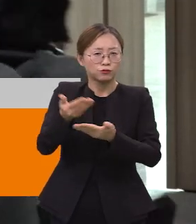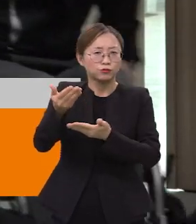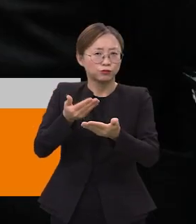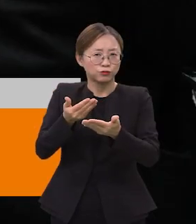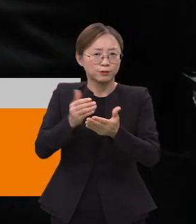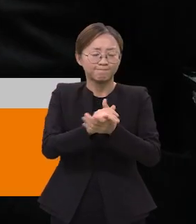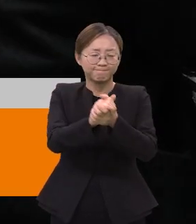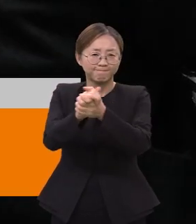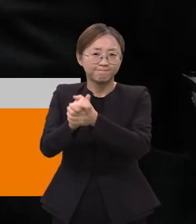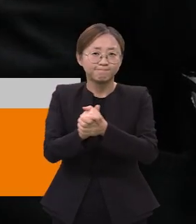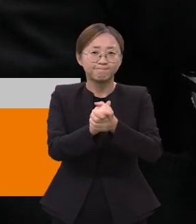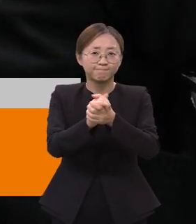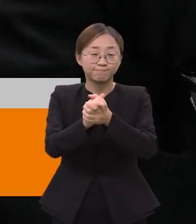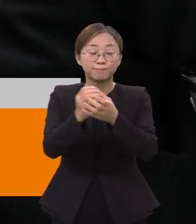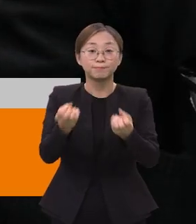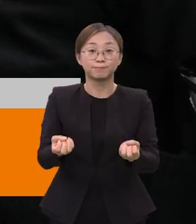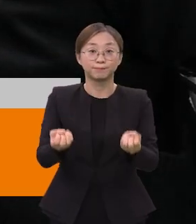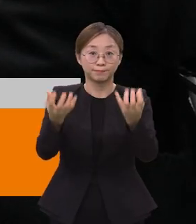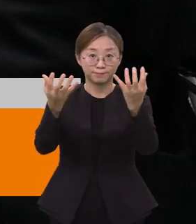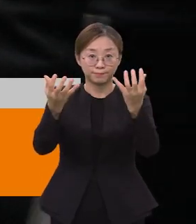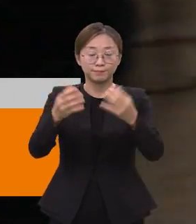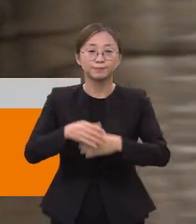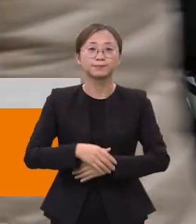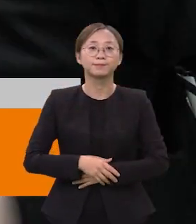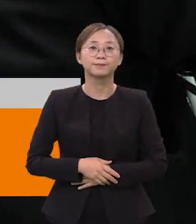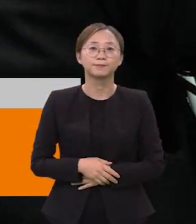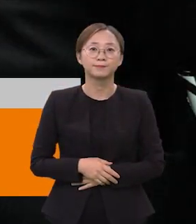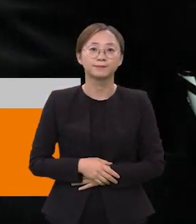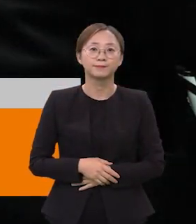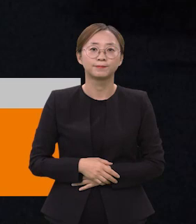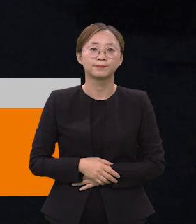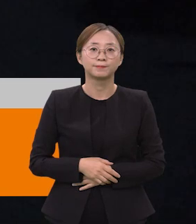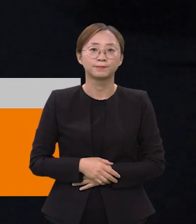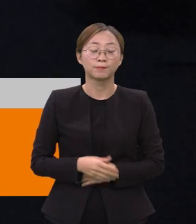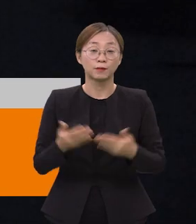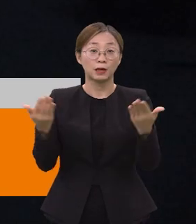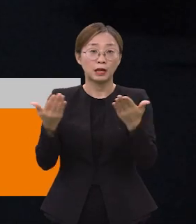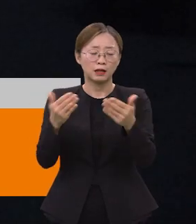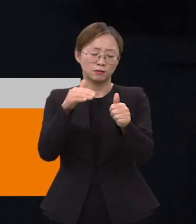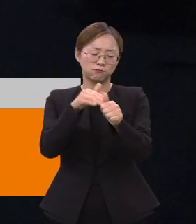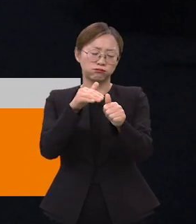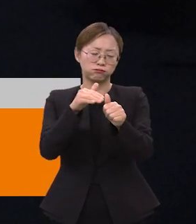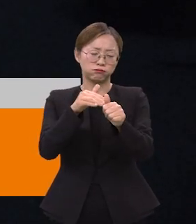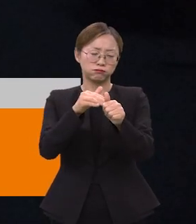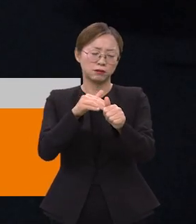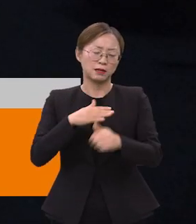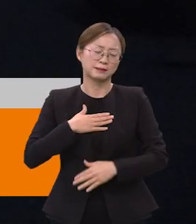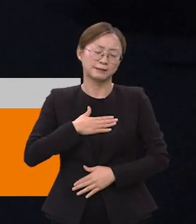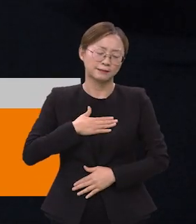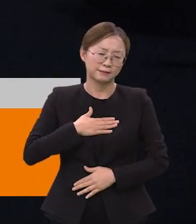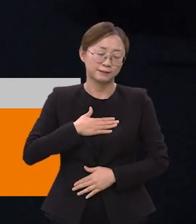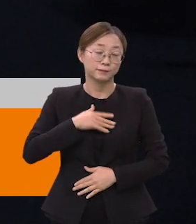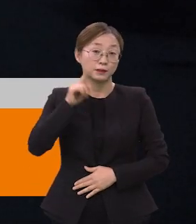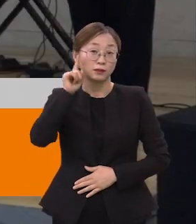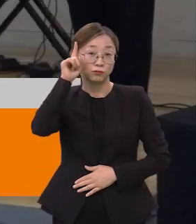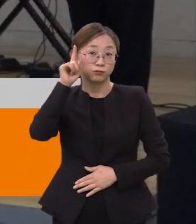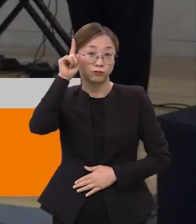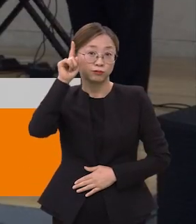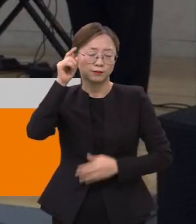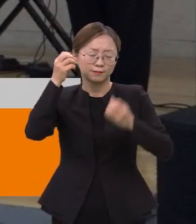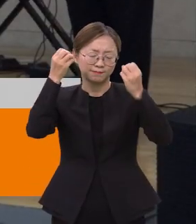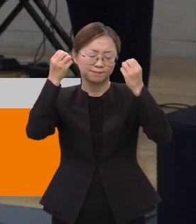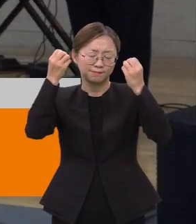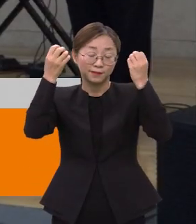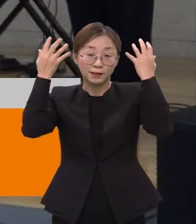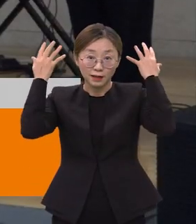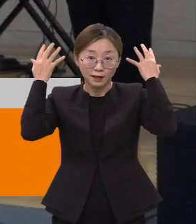공유하고 연계를 강화하기 위해 마련된 화합의 장인데요. 감정노동을 치유할 수 있는 연찬회 추진으로